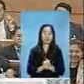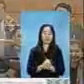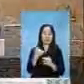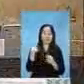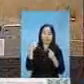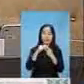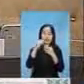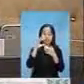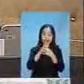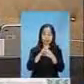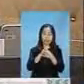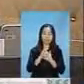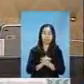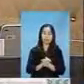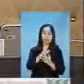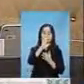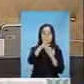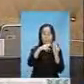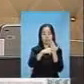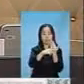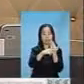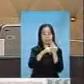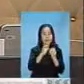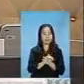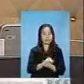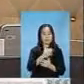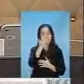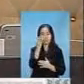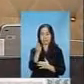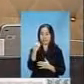ถานการณ์จริงที่ เดี๋ยวท่านรัฐวุฒิท่านมวยหลักครับเดี๋ยวมวยรองจะเอา